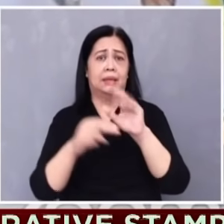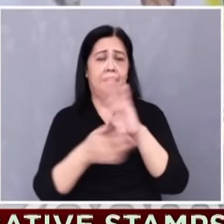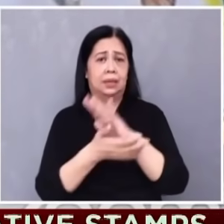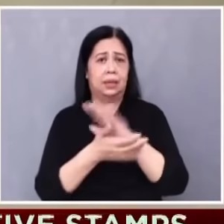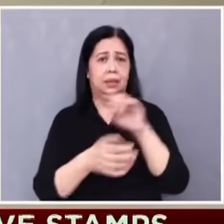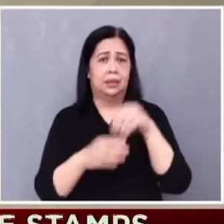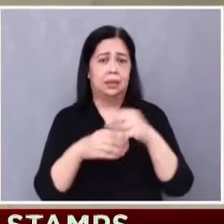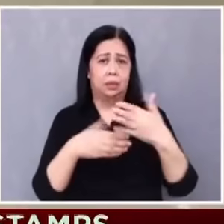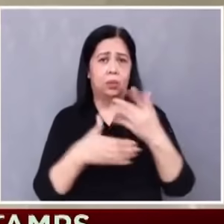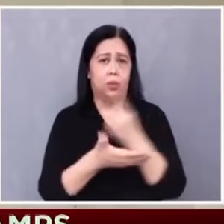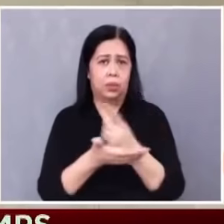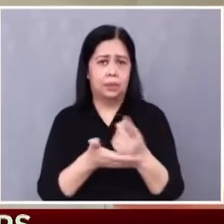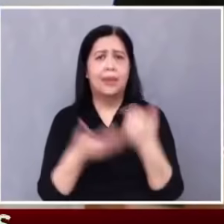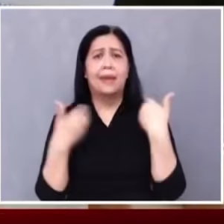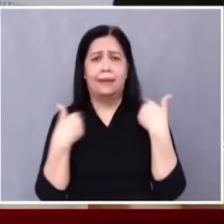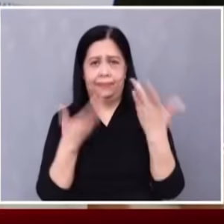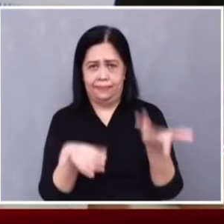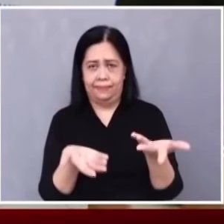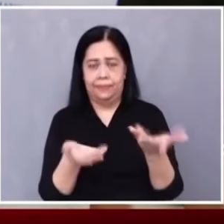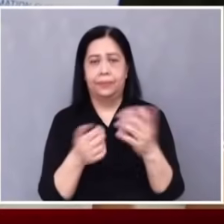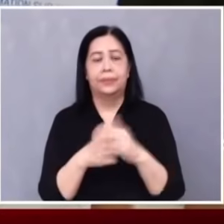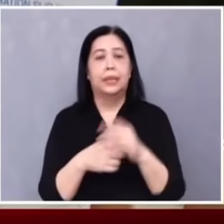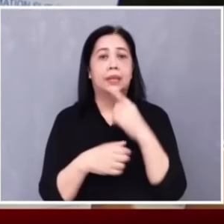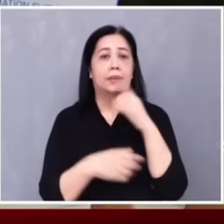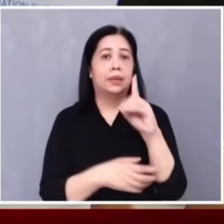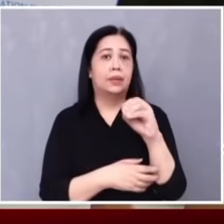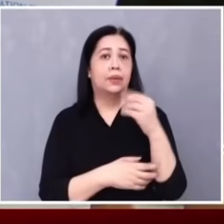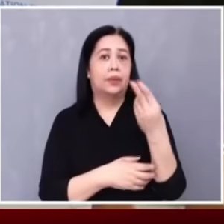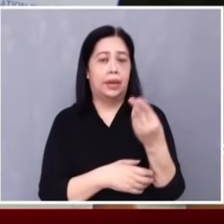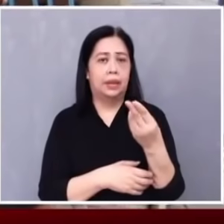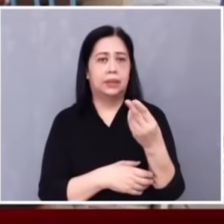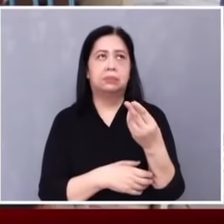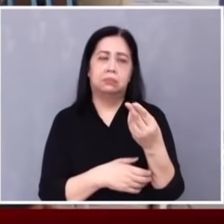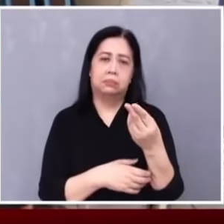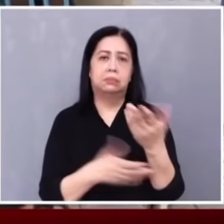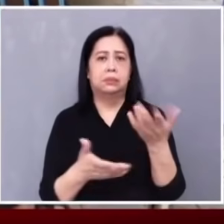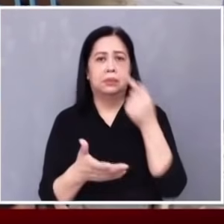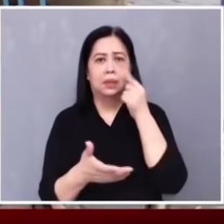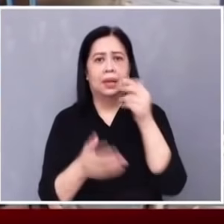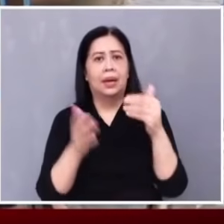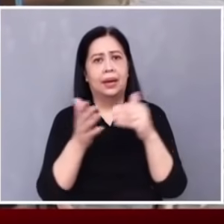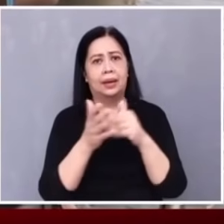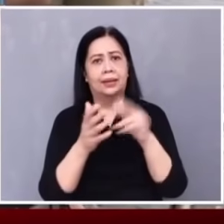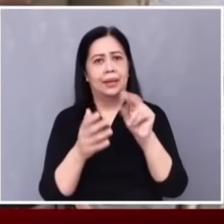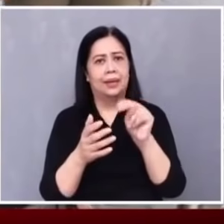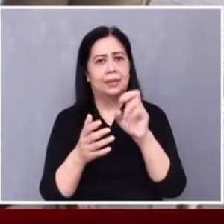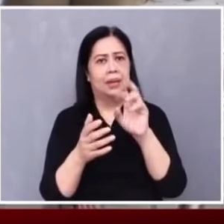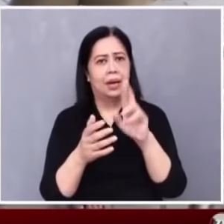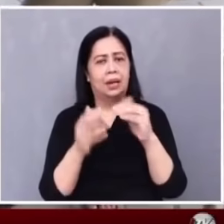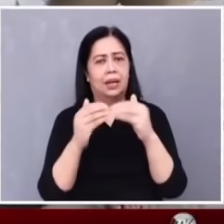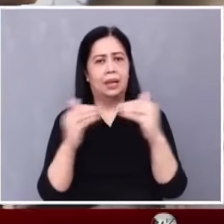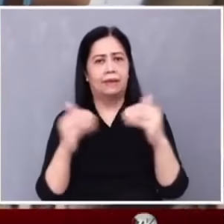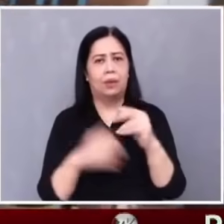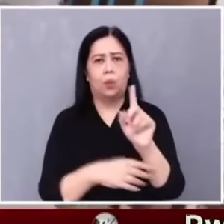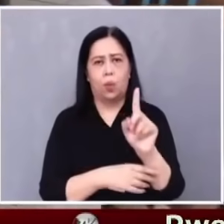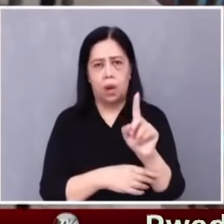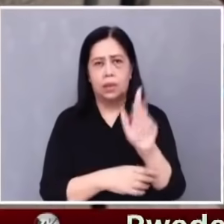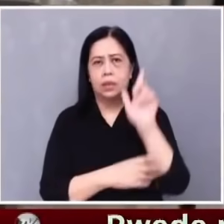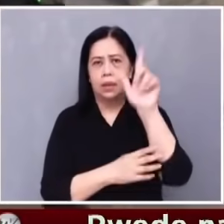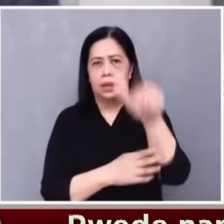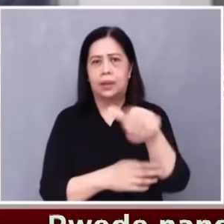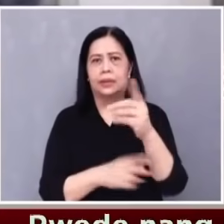ay naandyan. Tingin ng DOH, hindi imposibleng mapasa ilalim ang NCR sa Alert Level 1 pagsapit ng